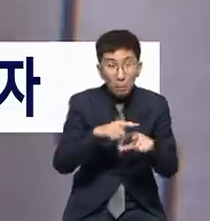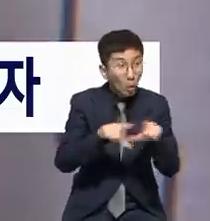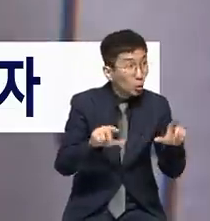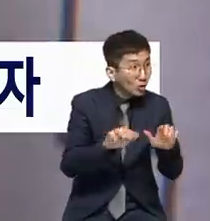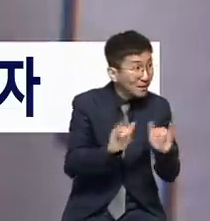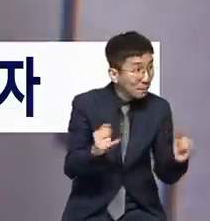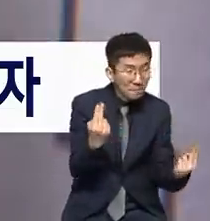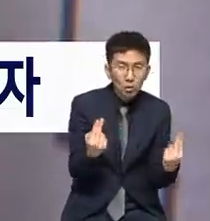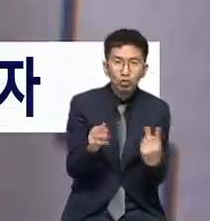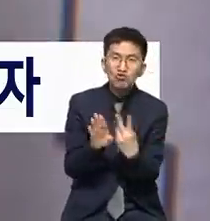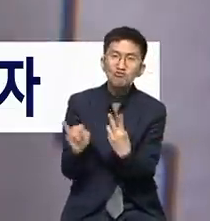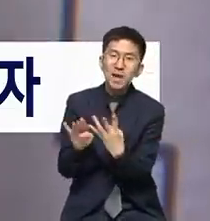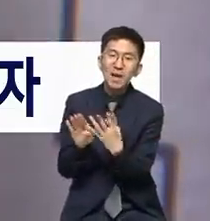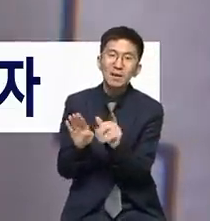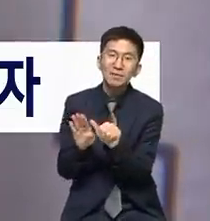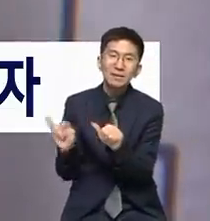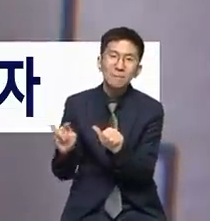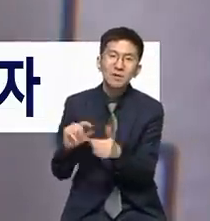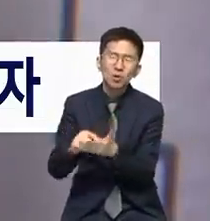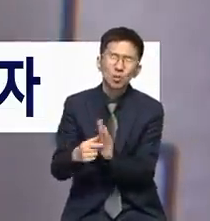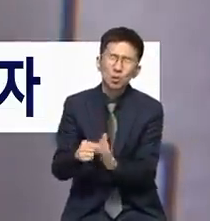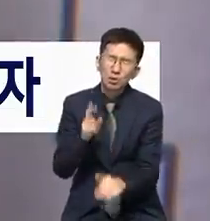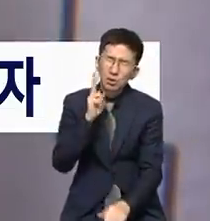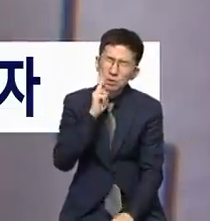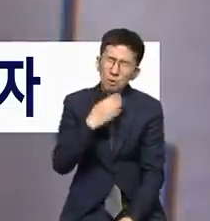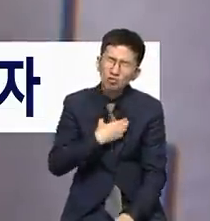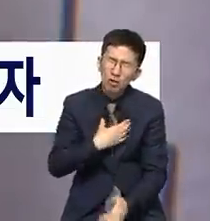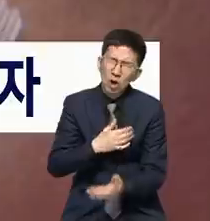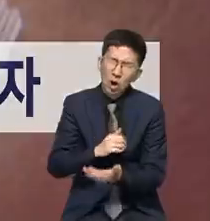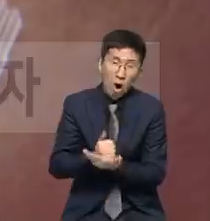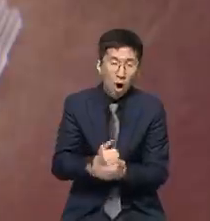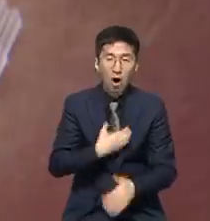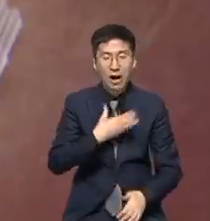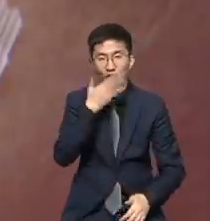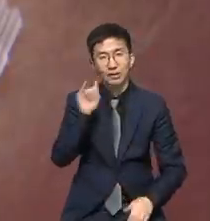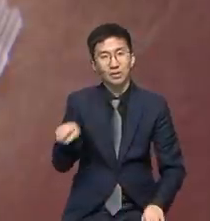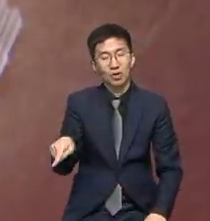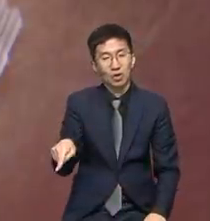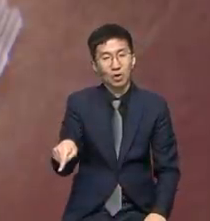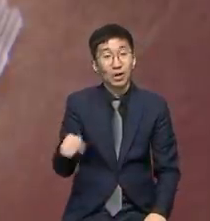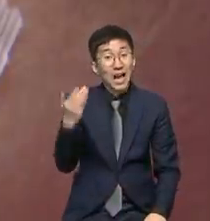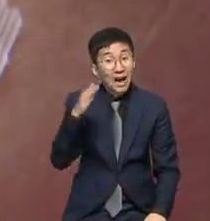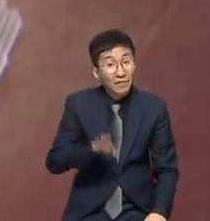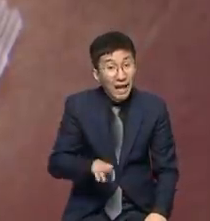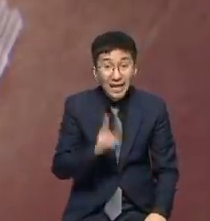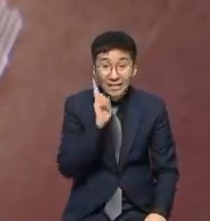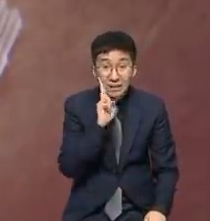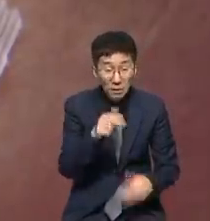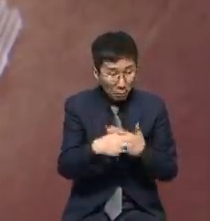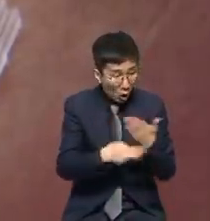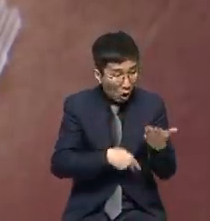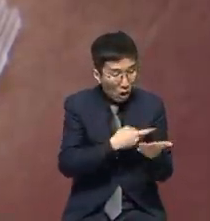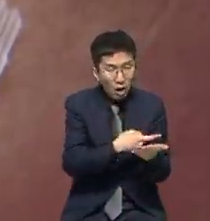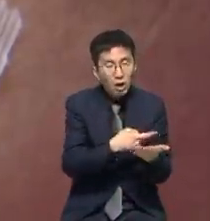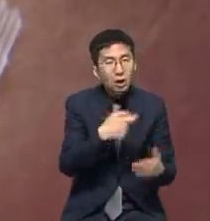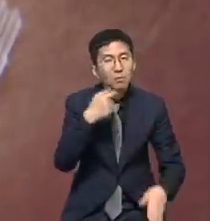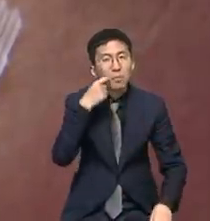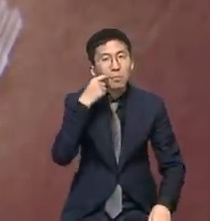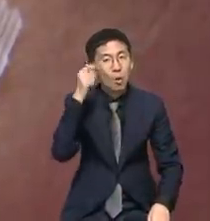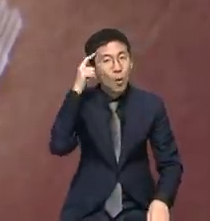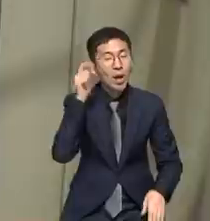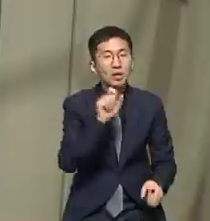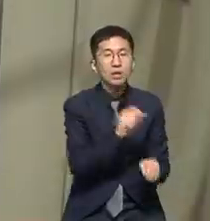많게는 5배 높은 최고위험군입니다. 그런데도 중증병상을 기다려야 하는